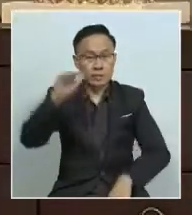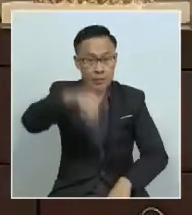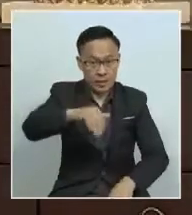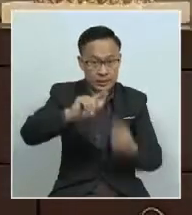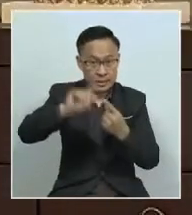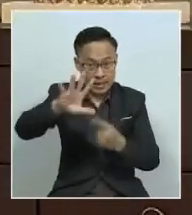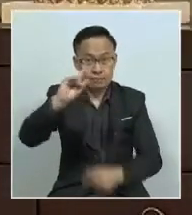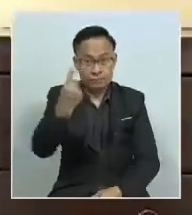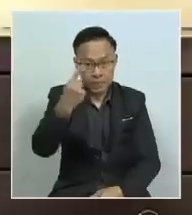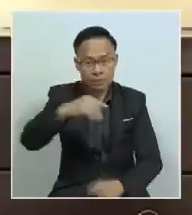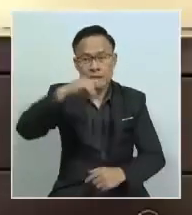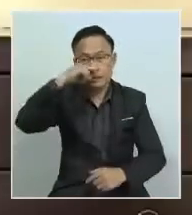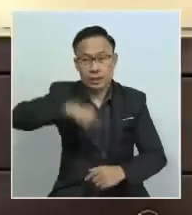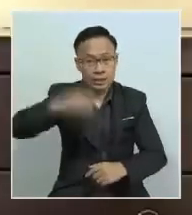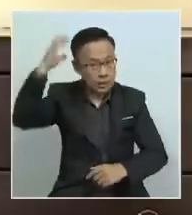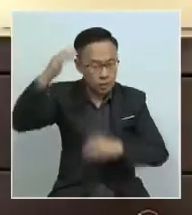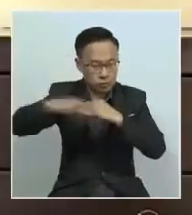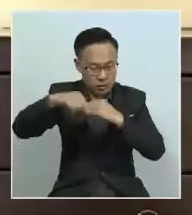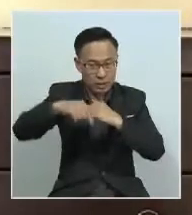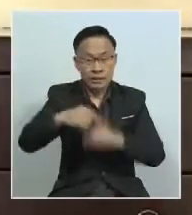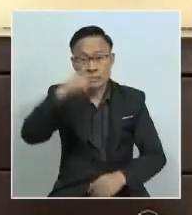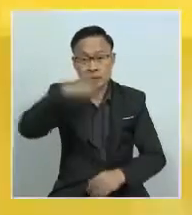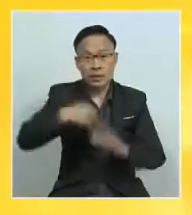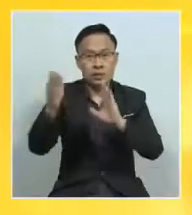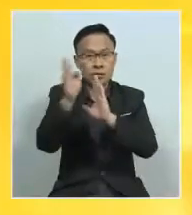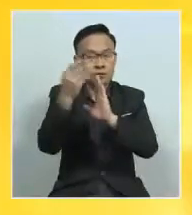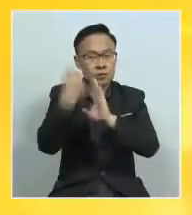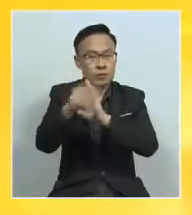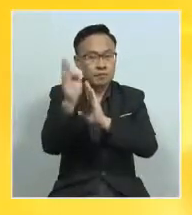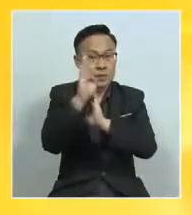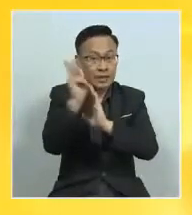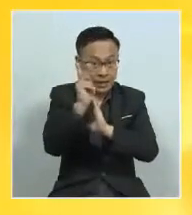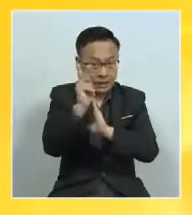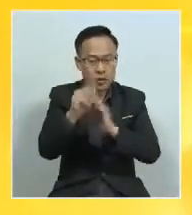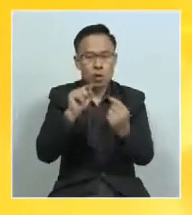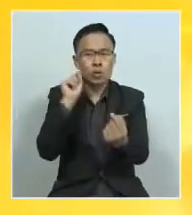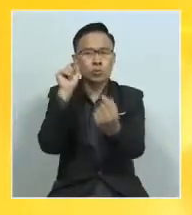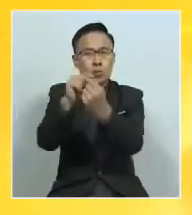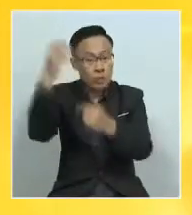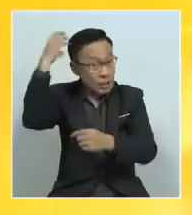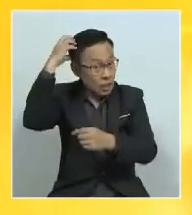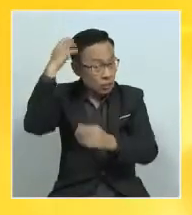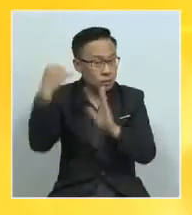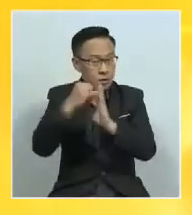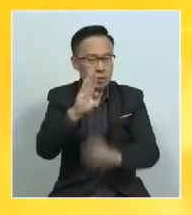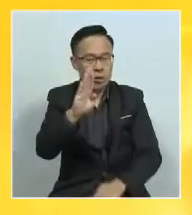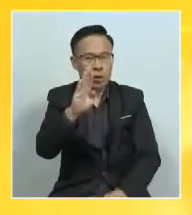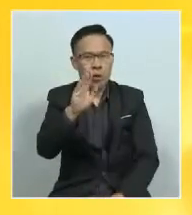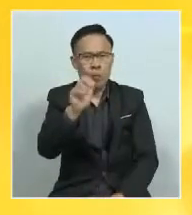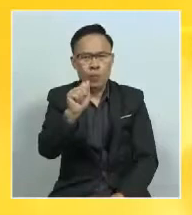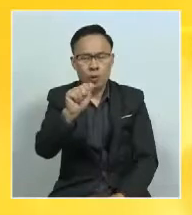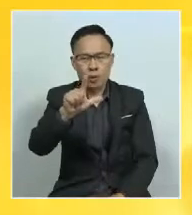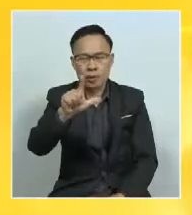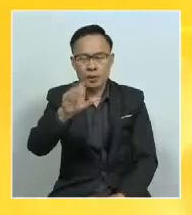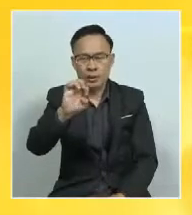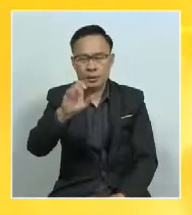5นี่แหละซึ่งในฝั่งไทยเนี่ยจะอยู่ที่จังหวัดบึงกาฬนะครับข้ามไปที่ลาวจะอยู่ที่บริคำไซนะครับก็มีการพูด